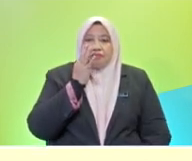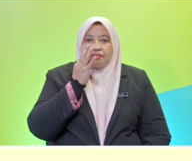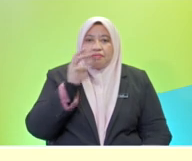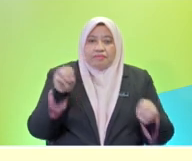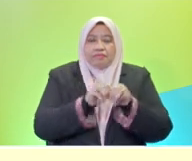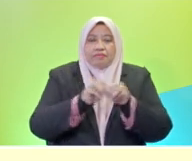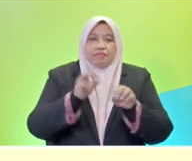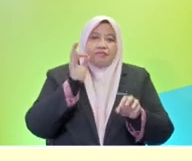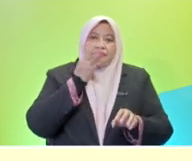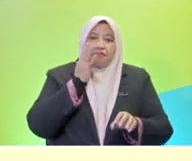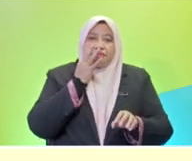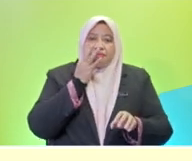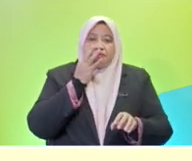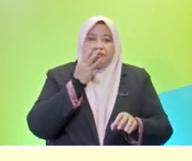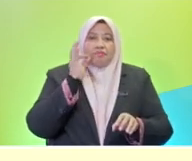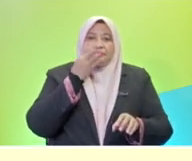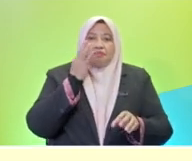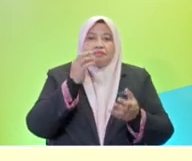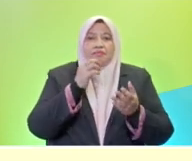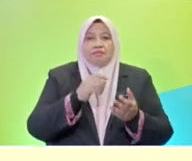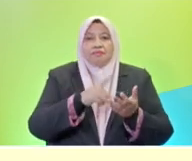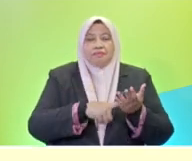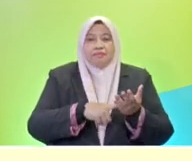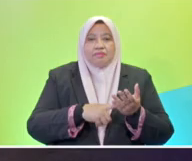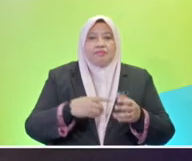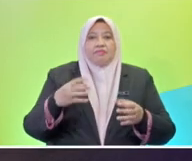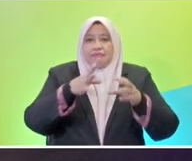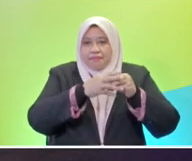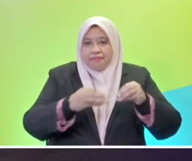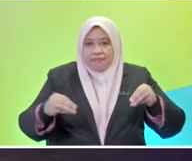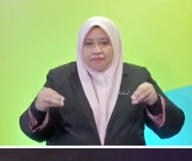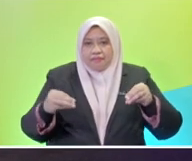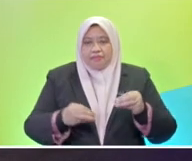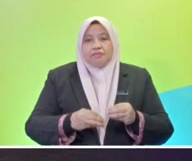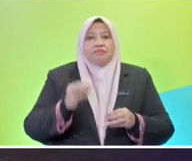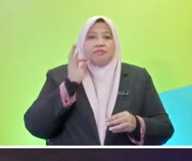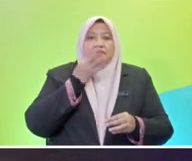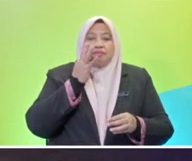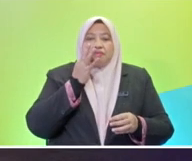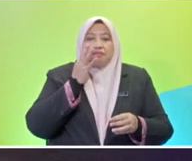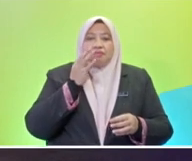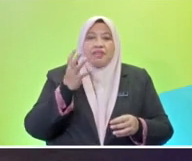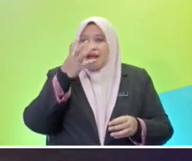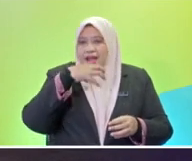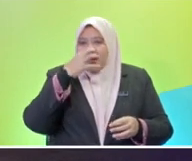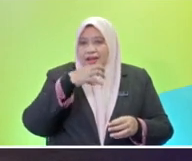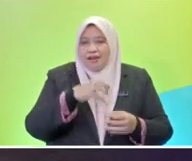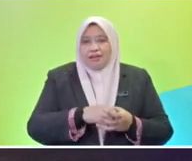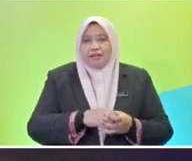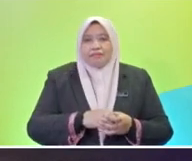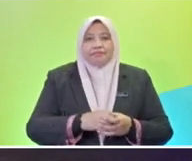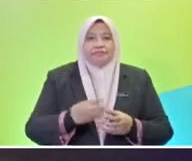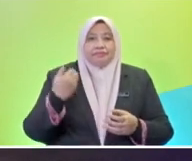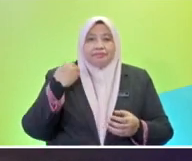Macam-macam buah. Kan Akmal? Buah apa Akmal? Ada buah mangga. Mangga lagi? Buah apple. Apple lagi?